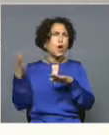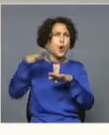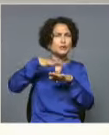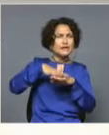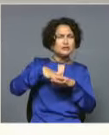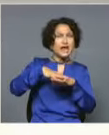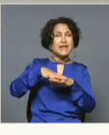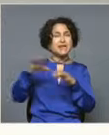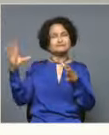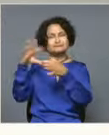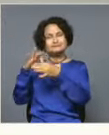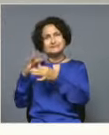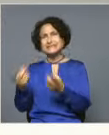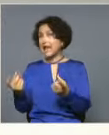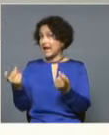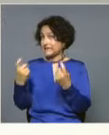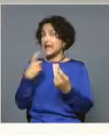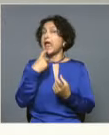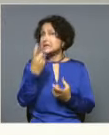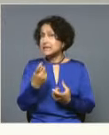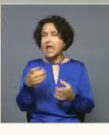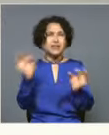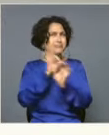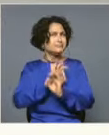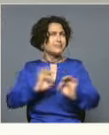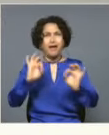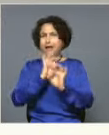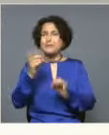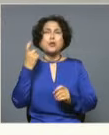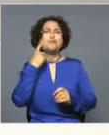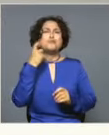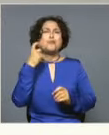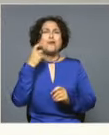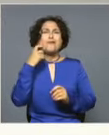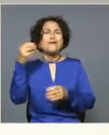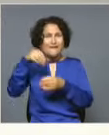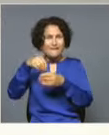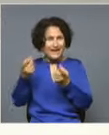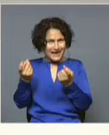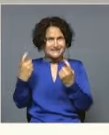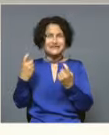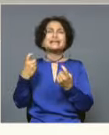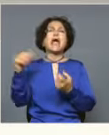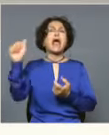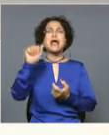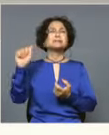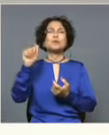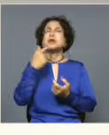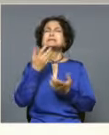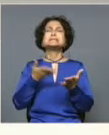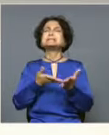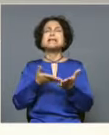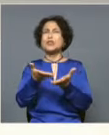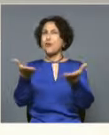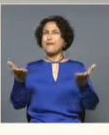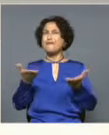в гръцкия език, те съответно нямат и буквички в гръцката азбука, затова авторите